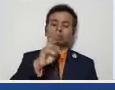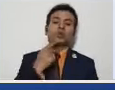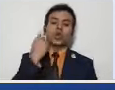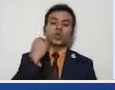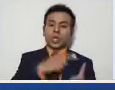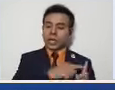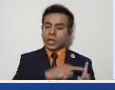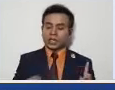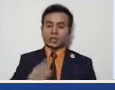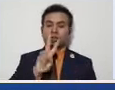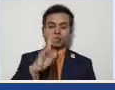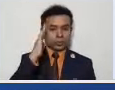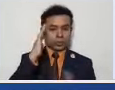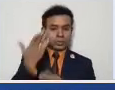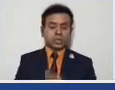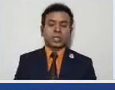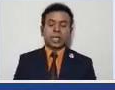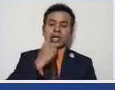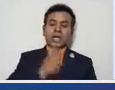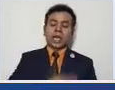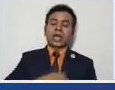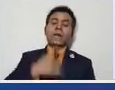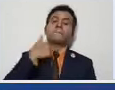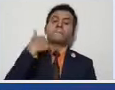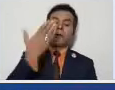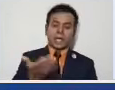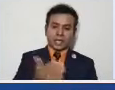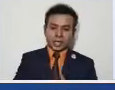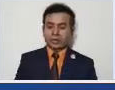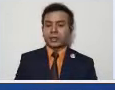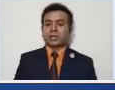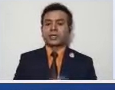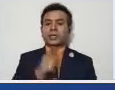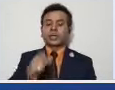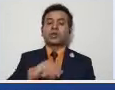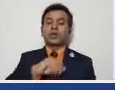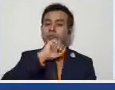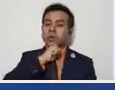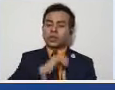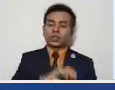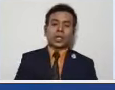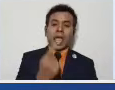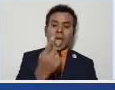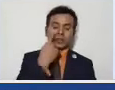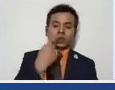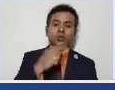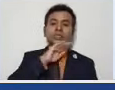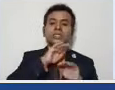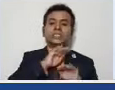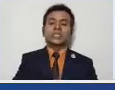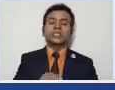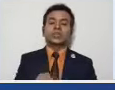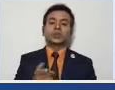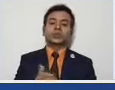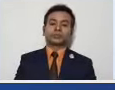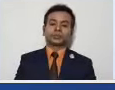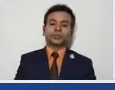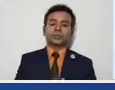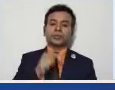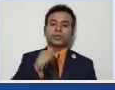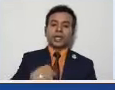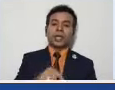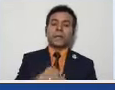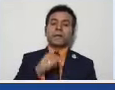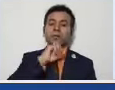9455 জন মৃত্যুর তালিকা আজকেও আছে আজকে 2 জন মৃত্যুবরণ করেছেন গত 24 ঘন্টায় তারা দুজনই